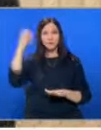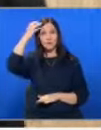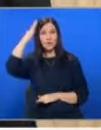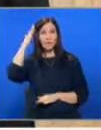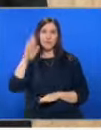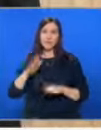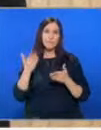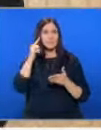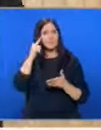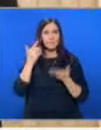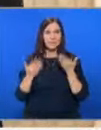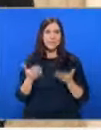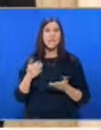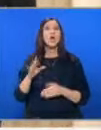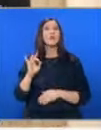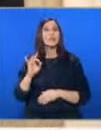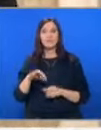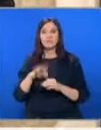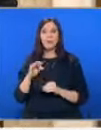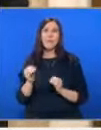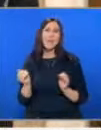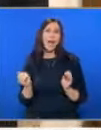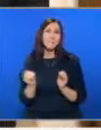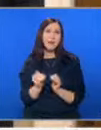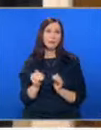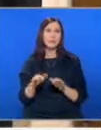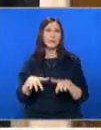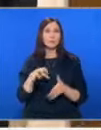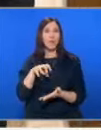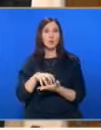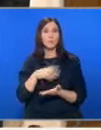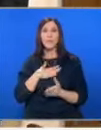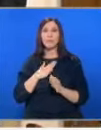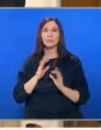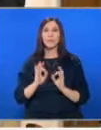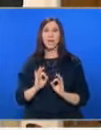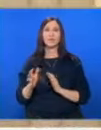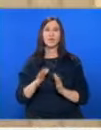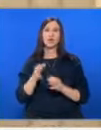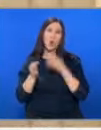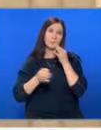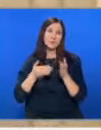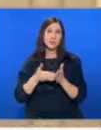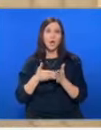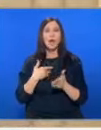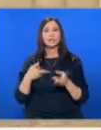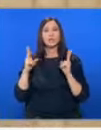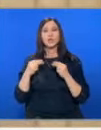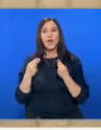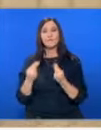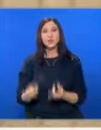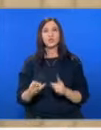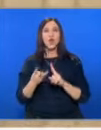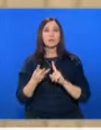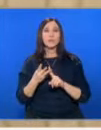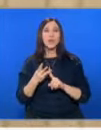да прецени. Румен Радев избра най-малката парламентарна група на Има такъв народ и обясни защо. Аз реших да връча третият